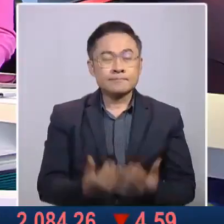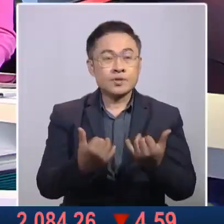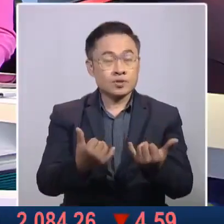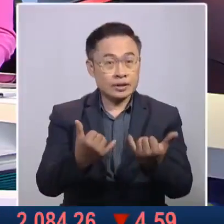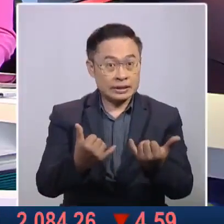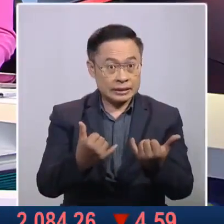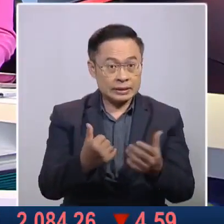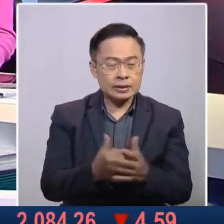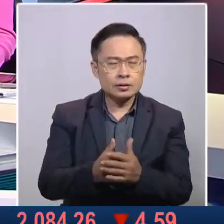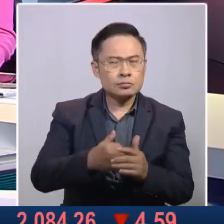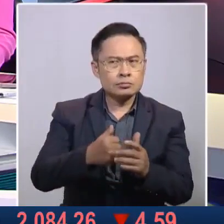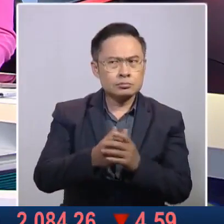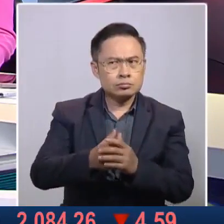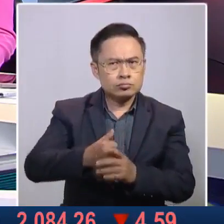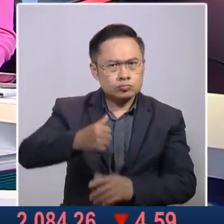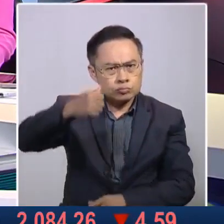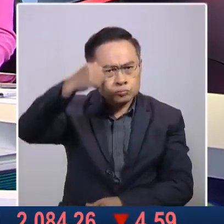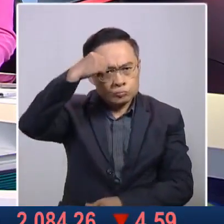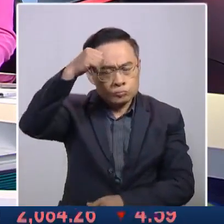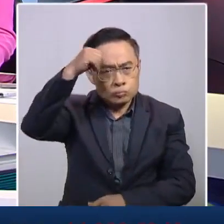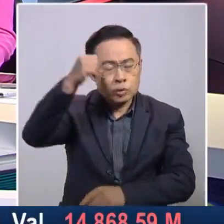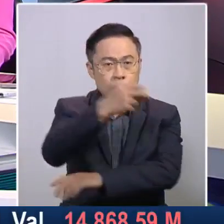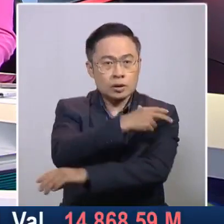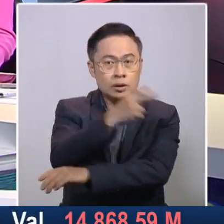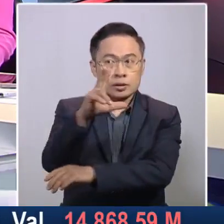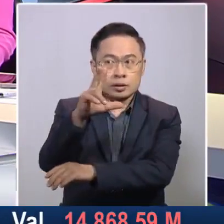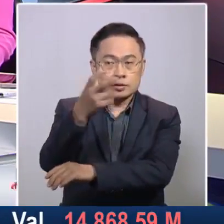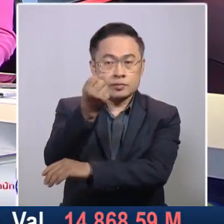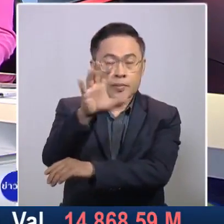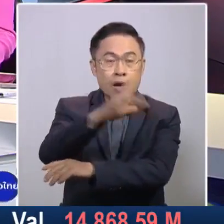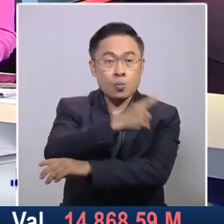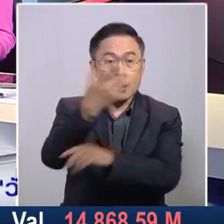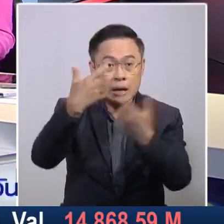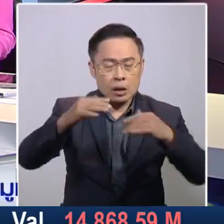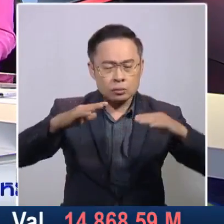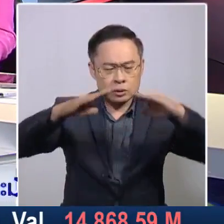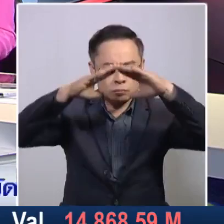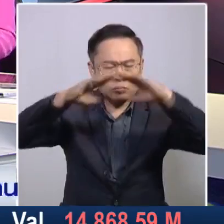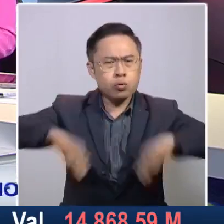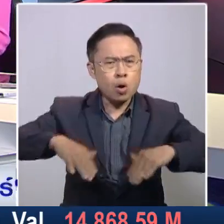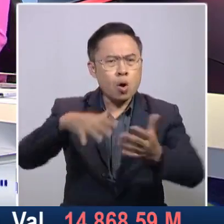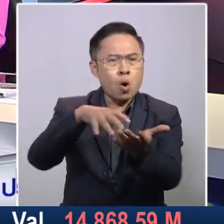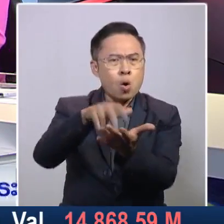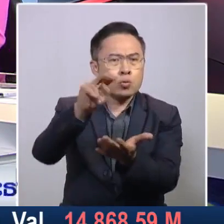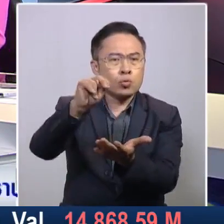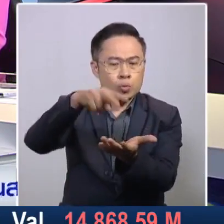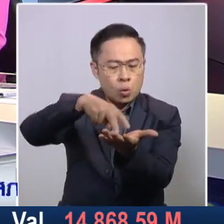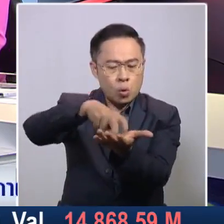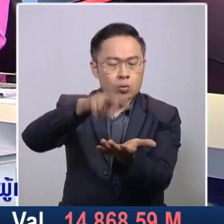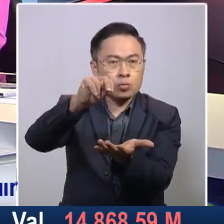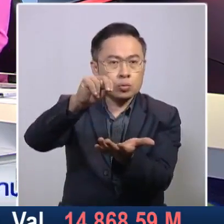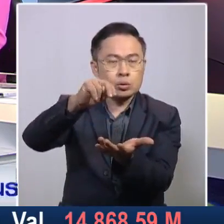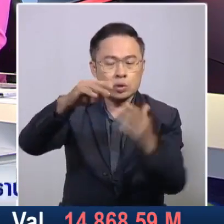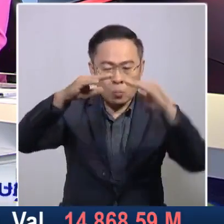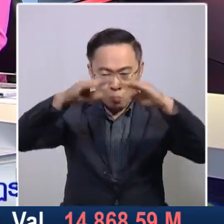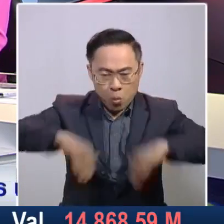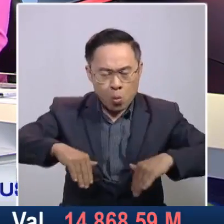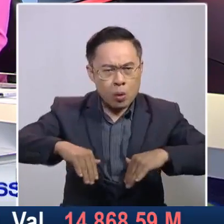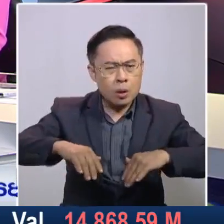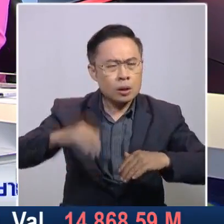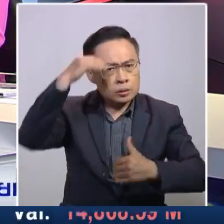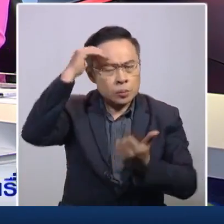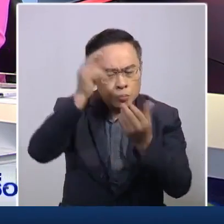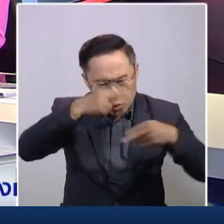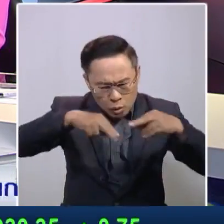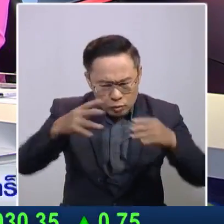ตอนนี้ผ่านมาแล้วครึ่งเดือนนะคะตำรวจยังไม่สามารถสรุปสาเหตุการพังถล่มของสะพานข้ามแยกอ่อนนุชลาดกระบังได้เลยนะคะแล้วก็ล่าสุด